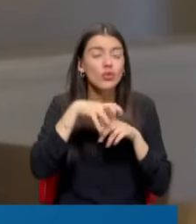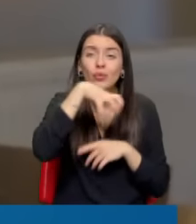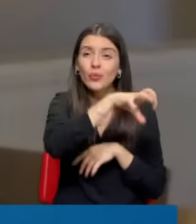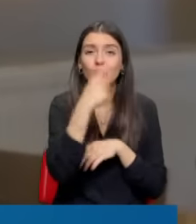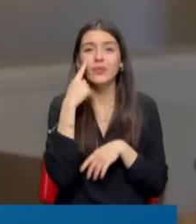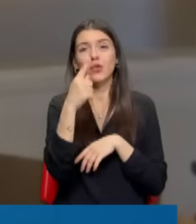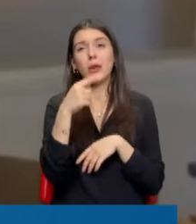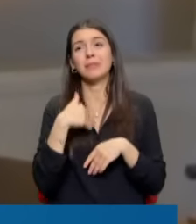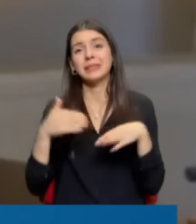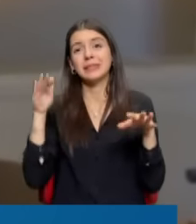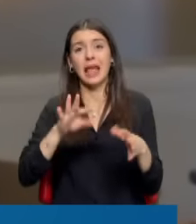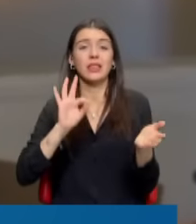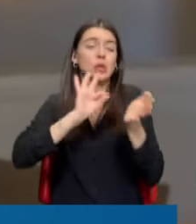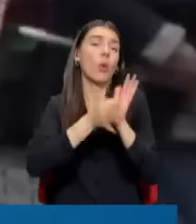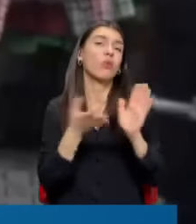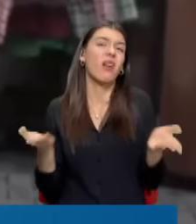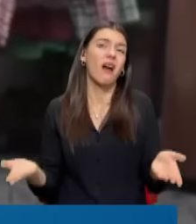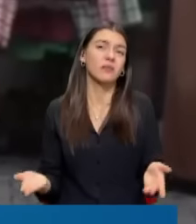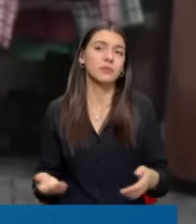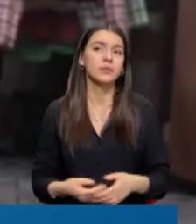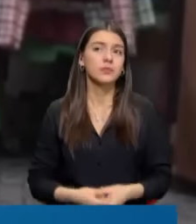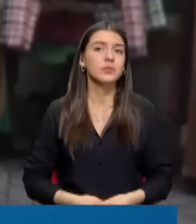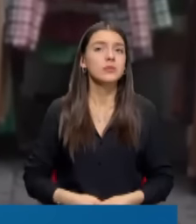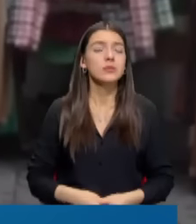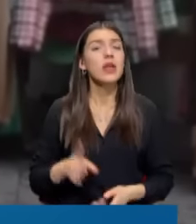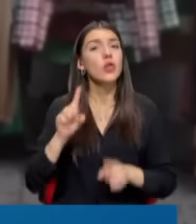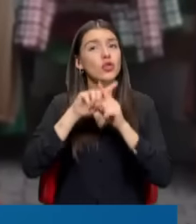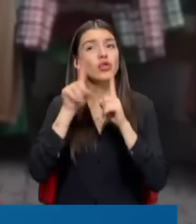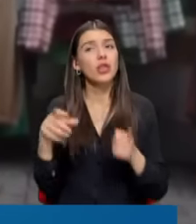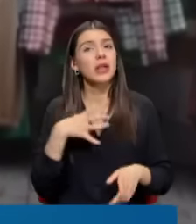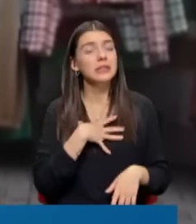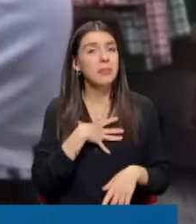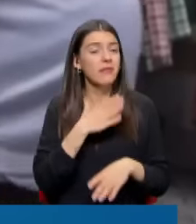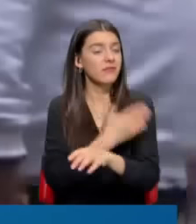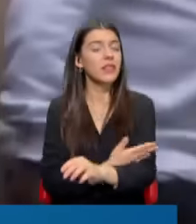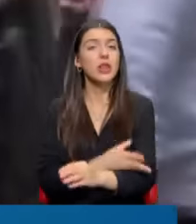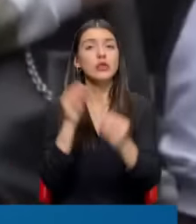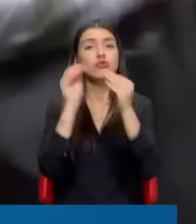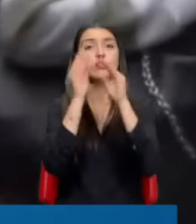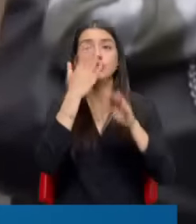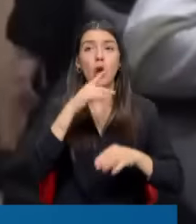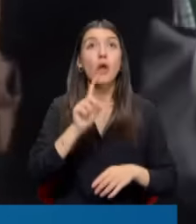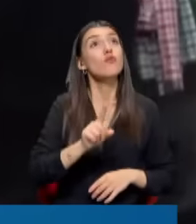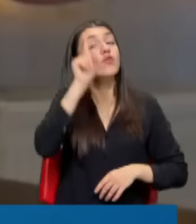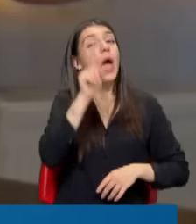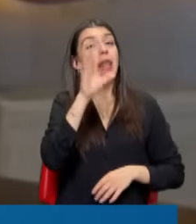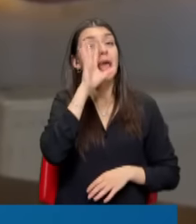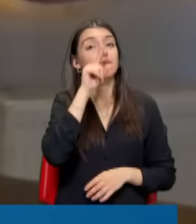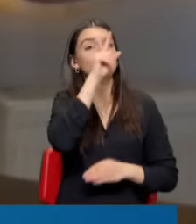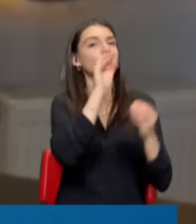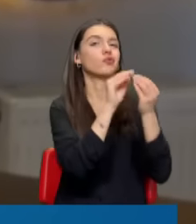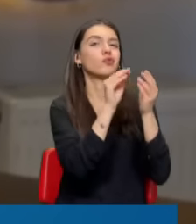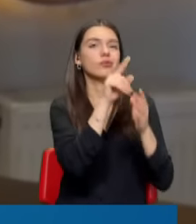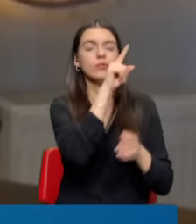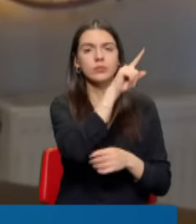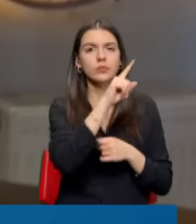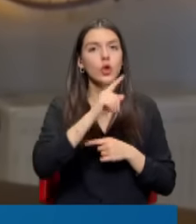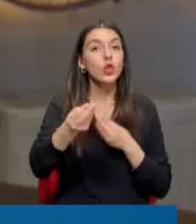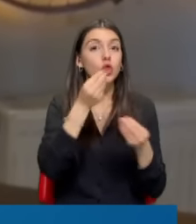bizi getirdiği noktayla alakalı. İşletmecilerle vatandaşların hiçbir suçu yok. Tepedekilerden kaynaklı. Tüketici